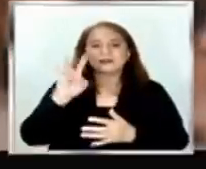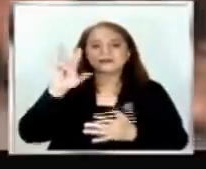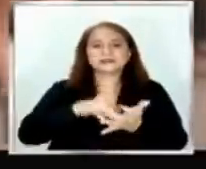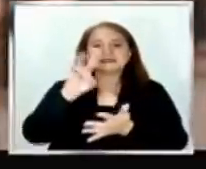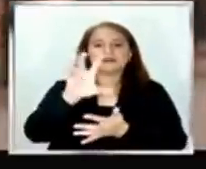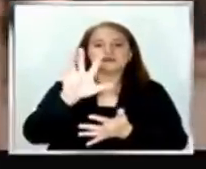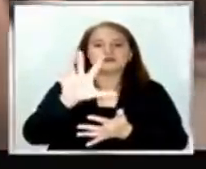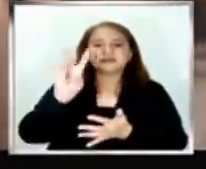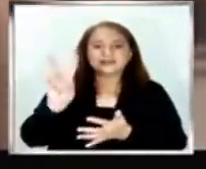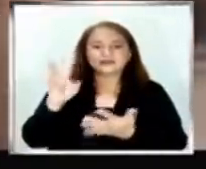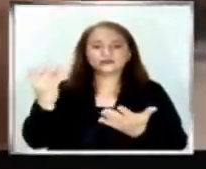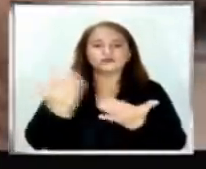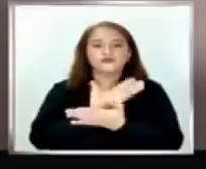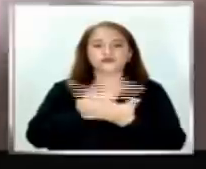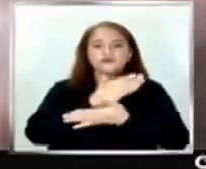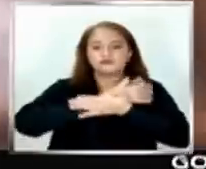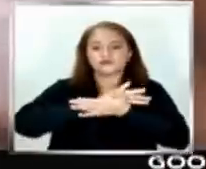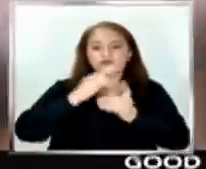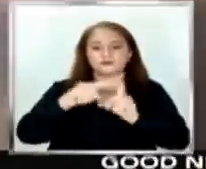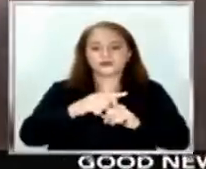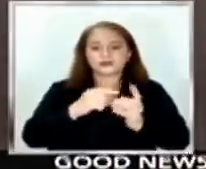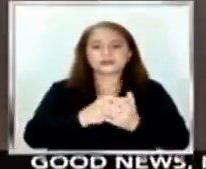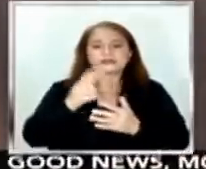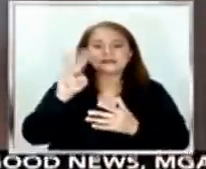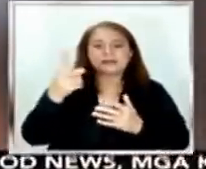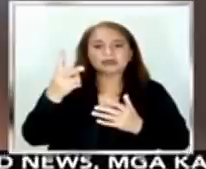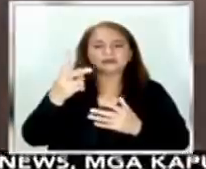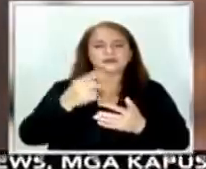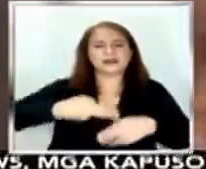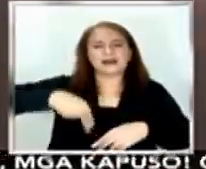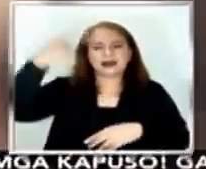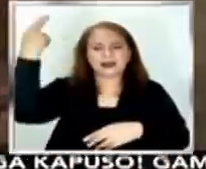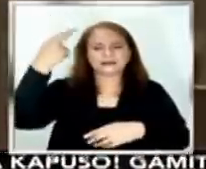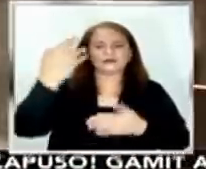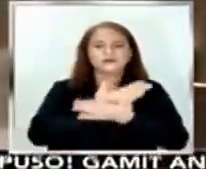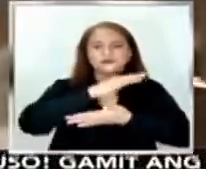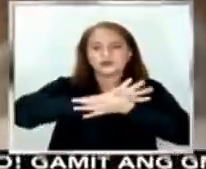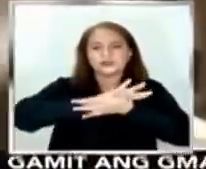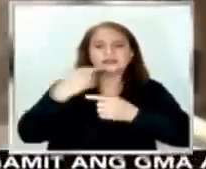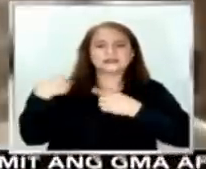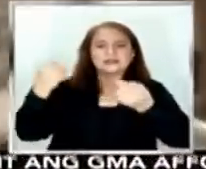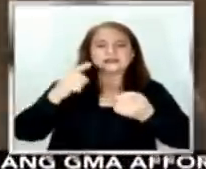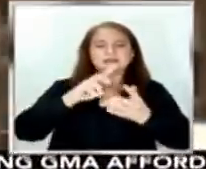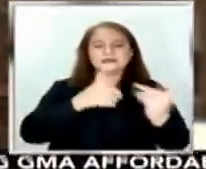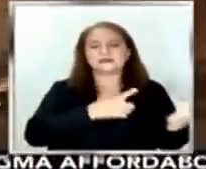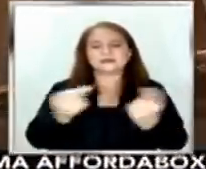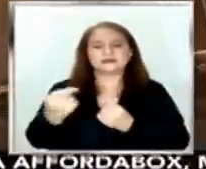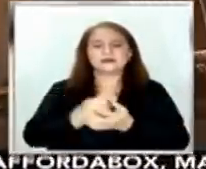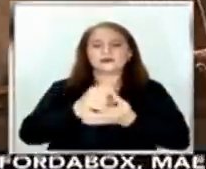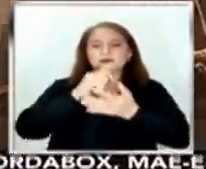7,757 ang mga bagong kaso. Ito ang ikalawang sunod na pinakamataas na new cases mula na ipatupad ang community quarantine kasunod ng